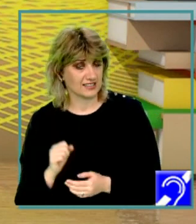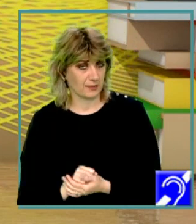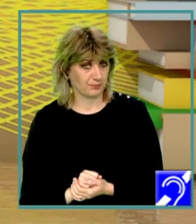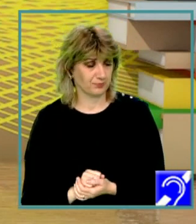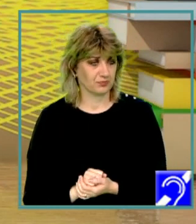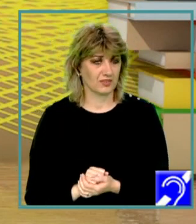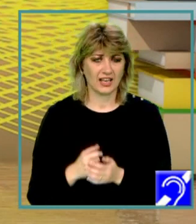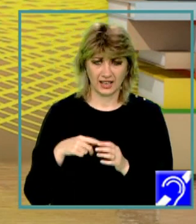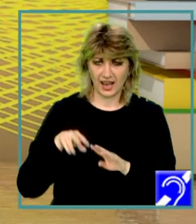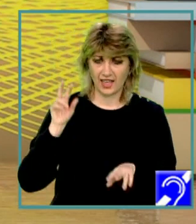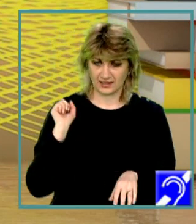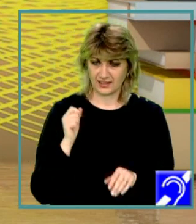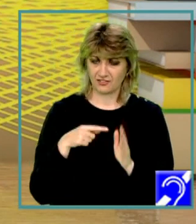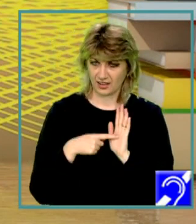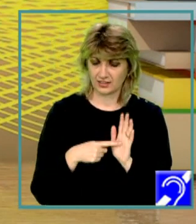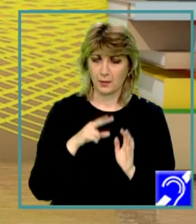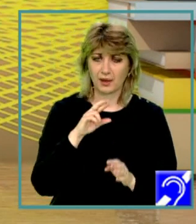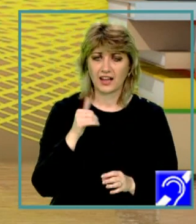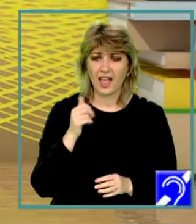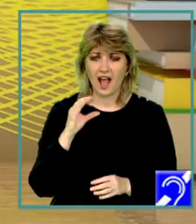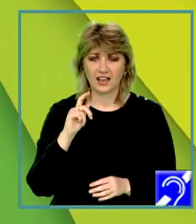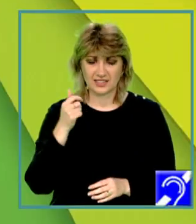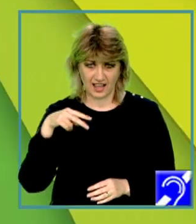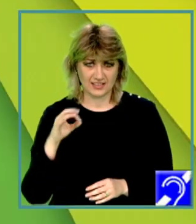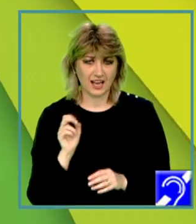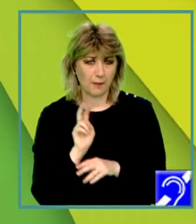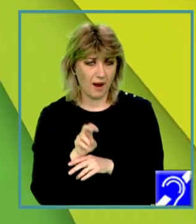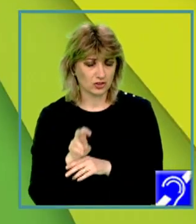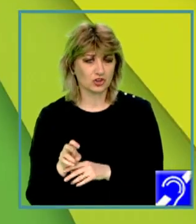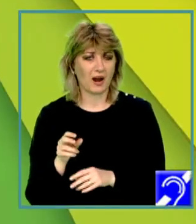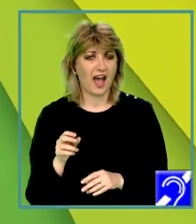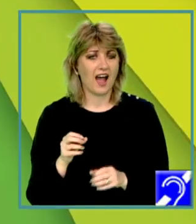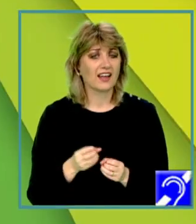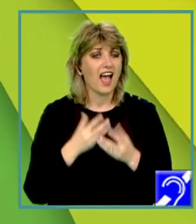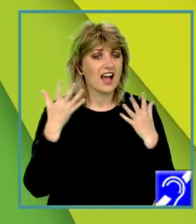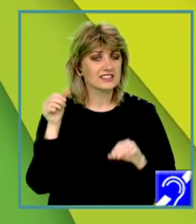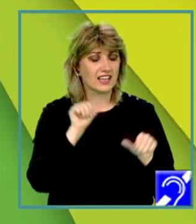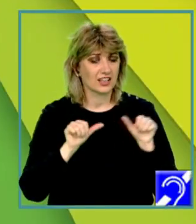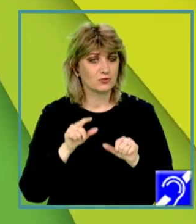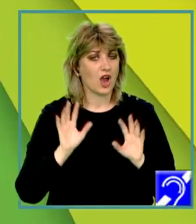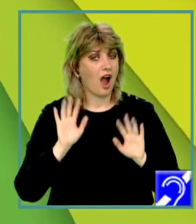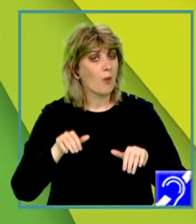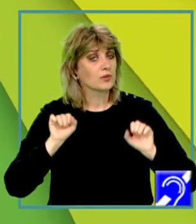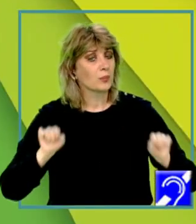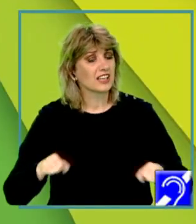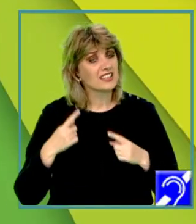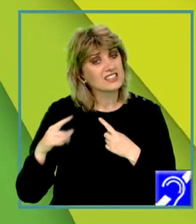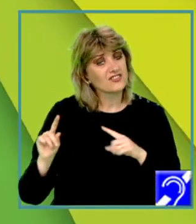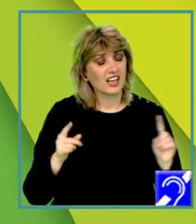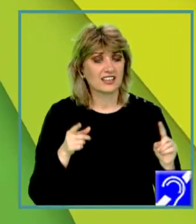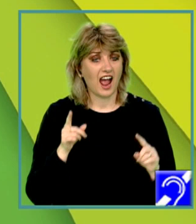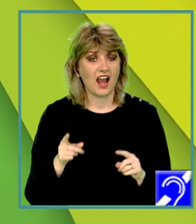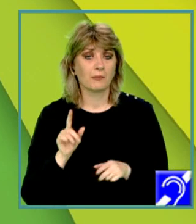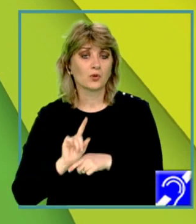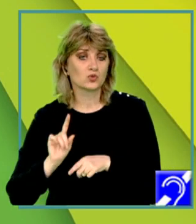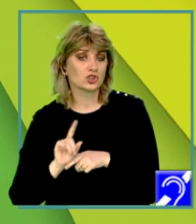anterior că reactantii adică substanțele care participă la reacția chimică au proprietăți diferite față de cele ale produșilor